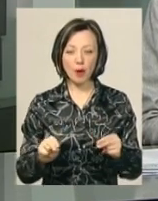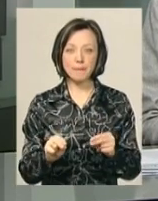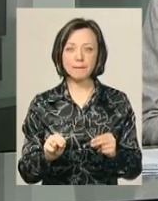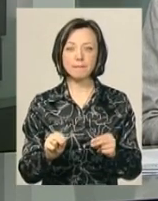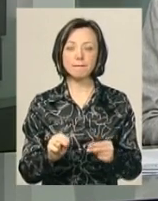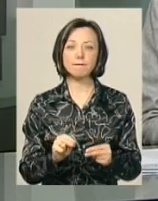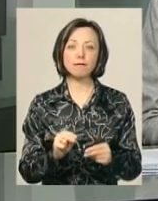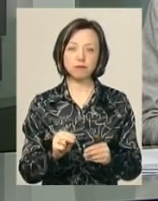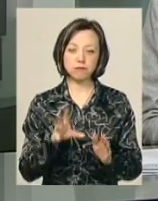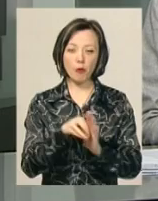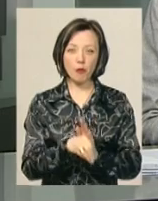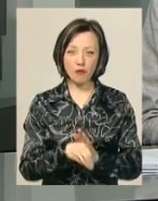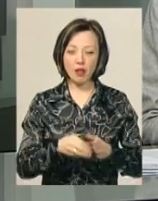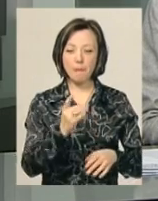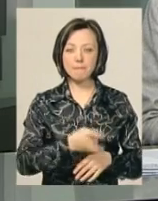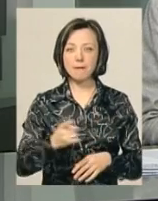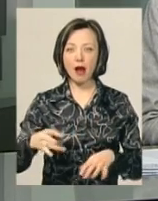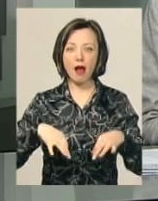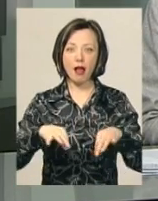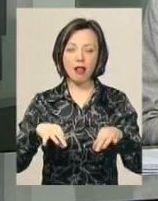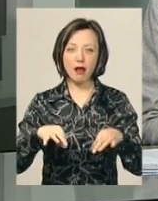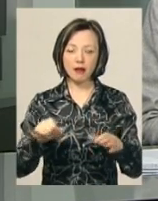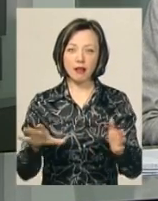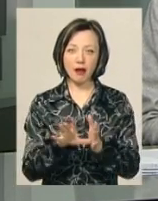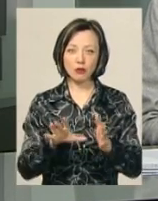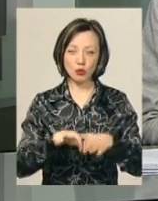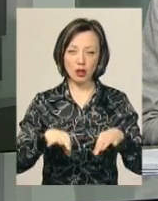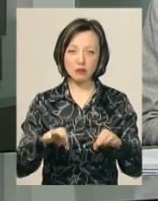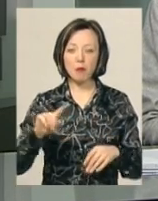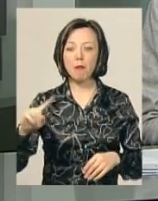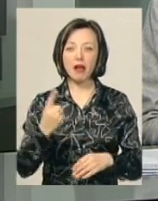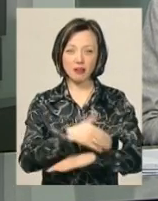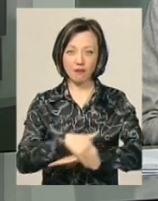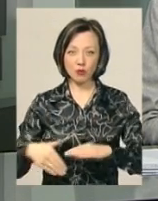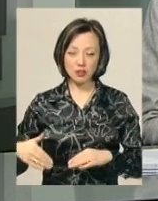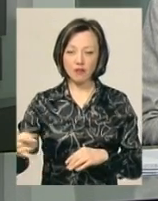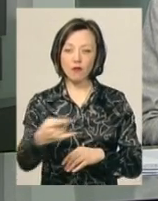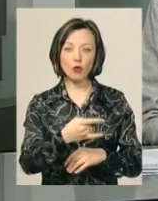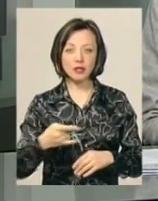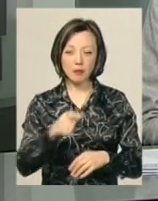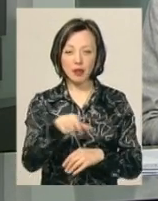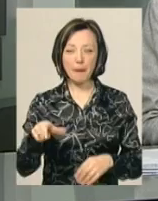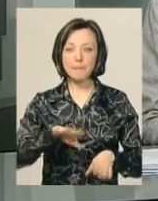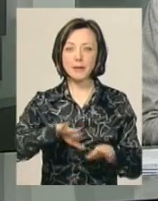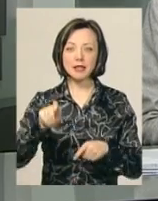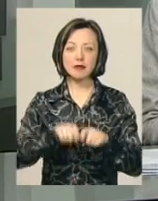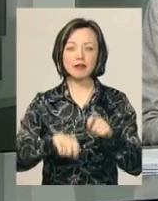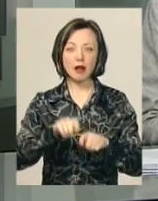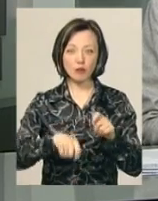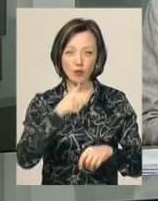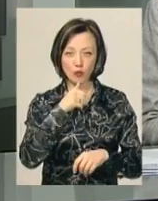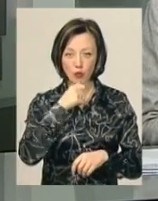поповнили Хмельницький парк електротранспорту. Сьогодні вони вперше виїхали на вулиці міста, але пасажирів возитимуть після тестового